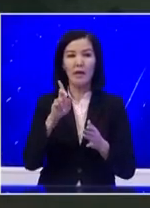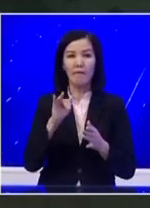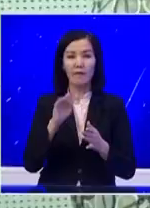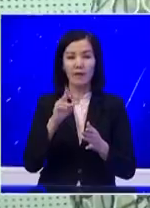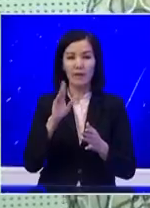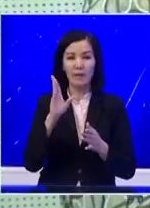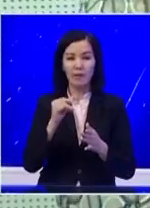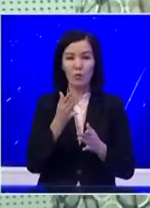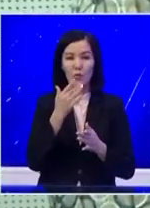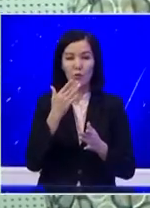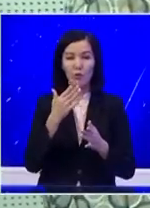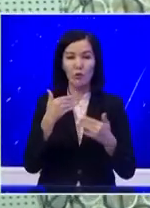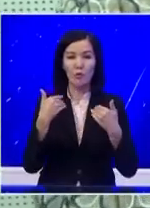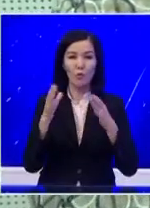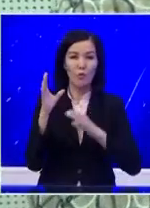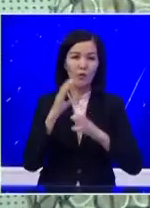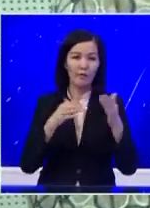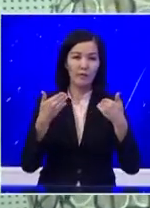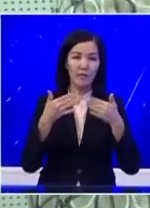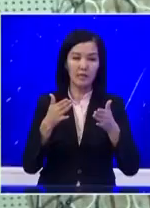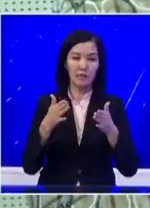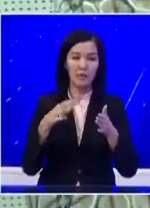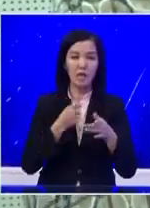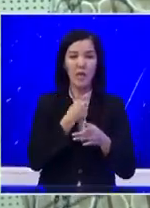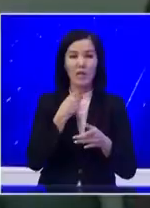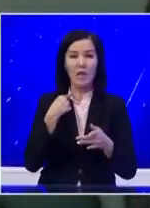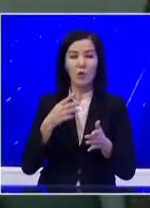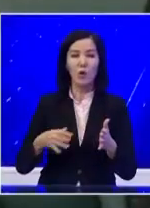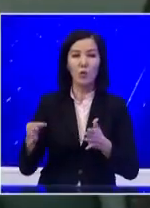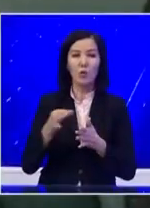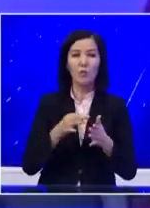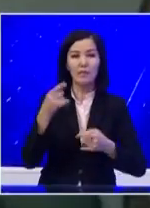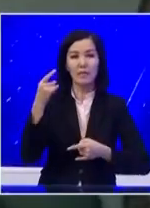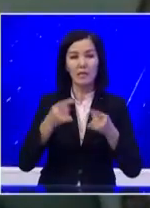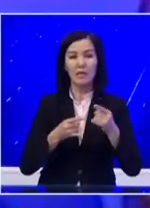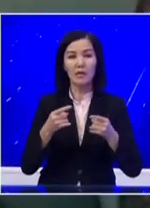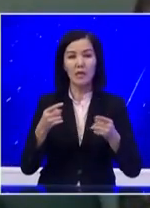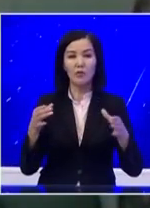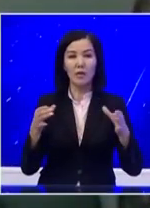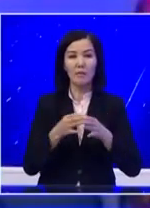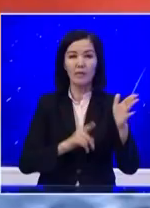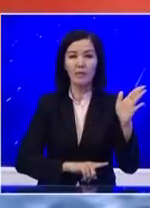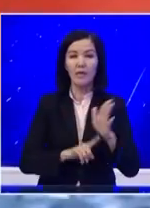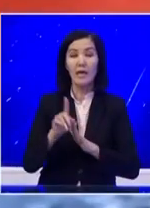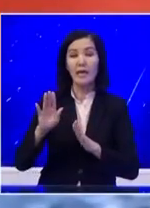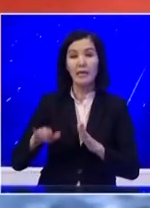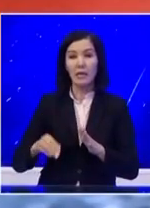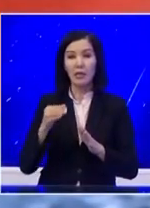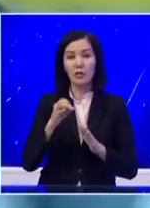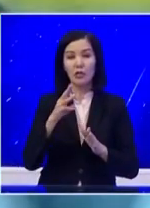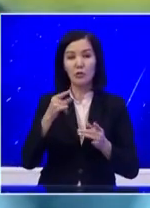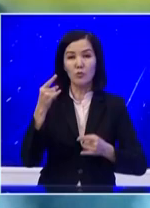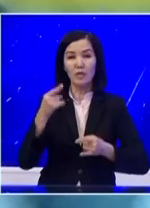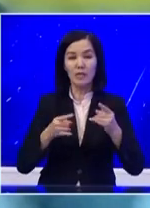Қазақ ұлттық университетінің түлегі. Алғаш еңбек жолын Талдықорған облыстық телерадио комитетінен бастады. Кейін Жетісу телеарнасы